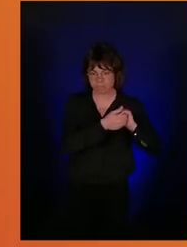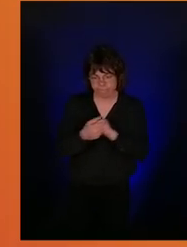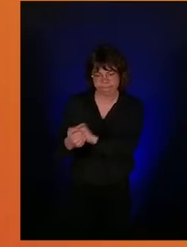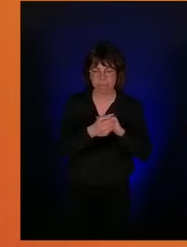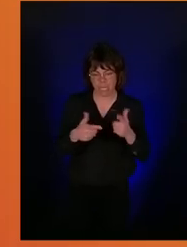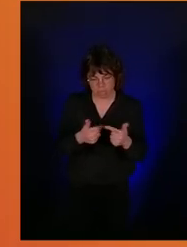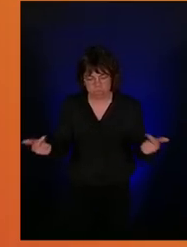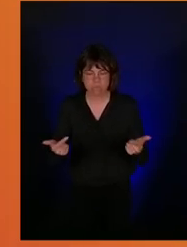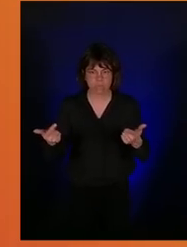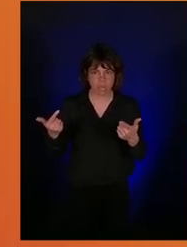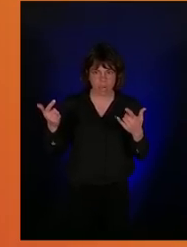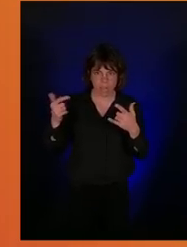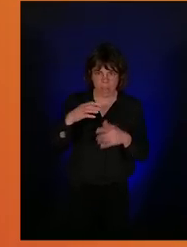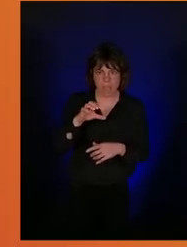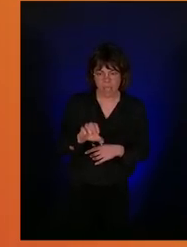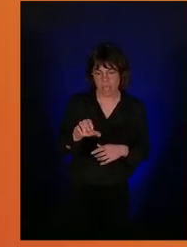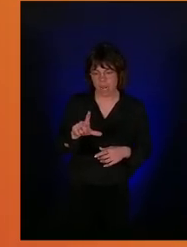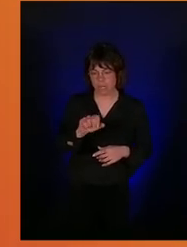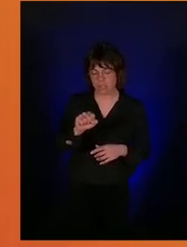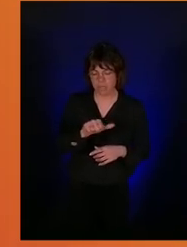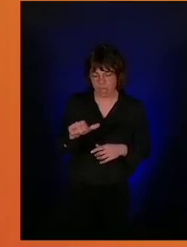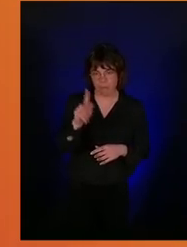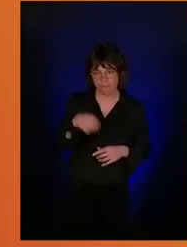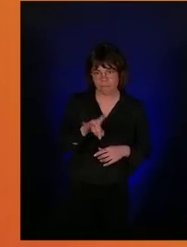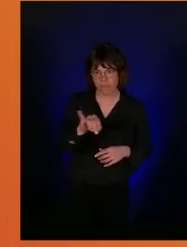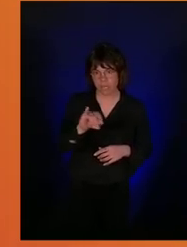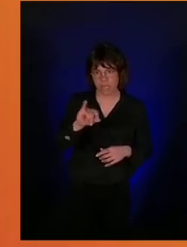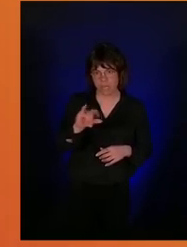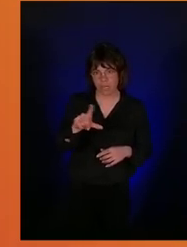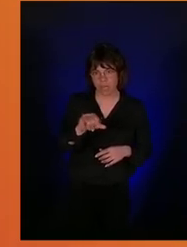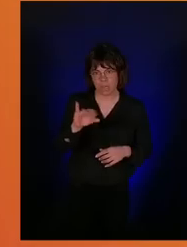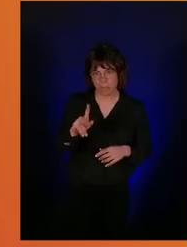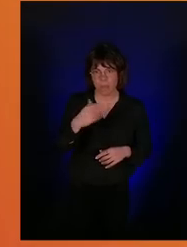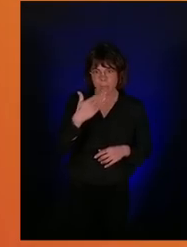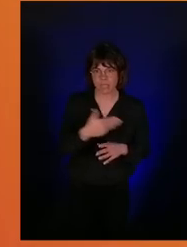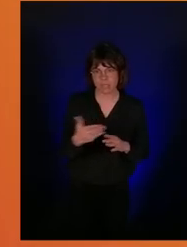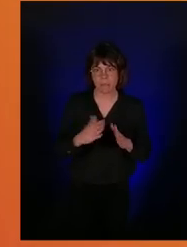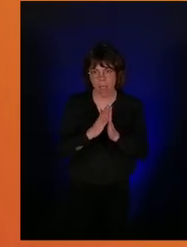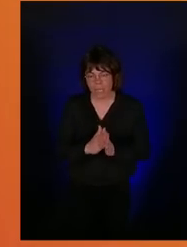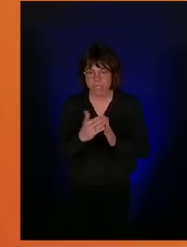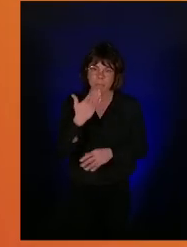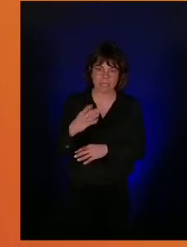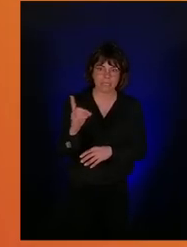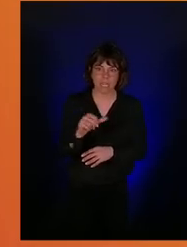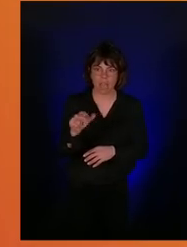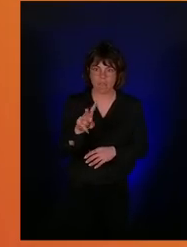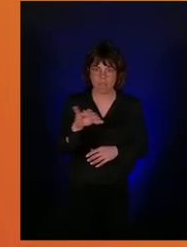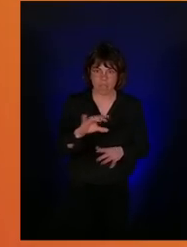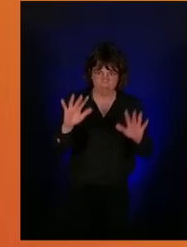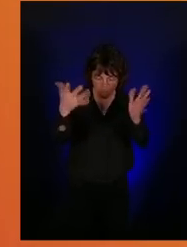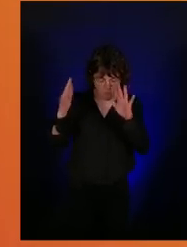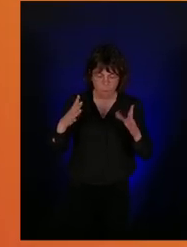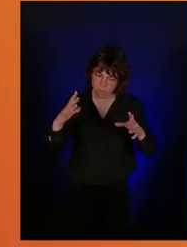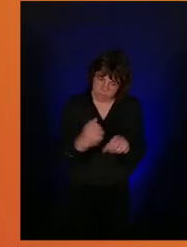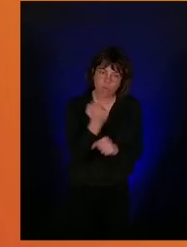faire. Merci Elsa, merci Philippe, merci David, merci Marie, merci à vous tous. On l'a sauvé cette putain d'usine. Merci à